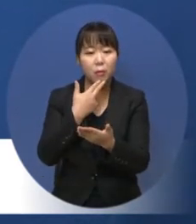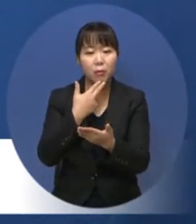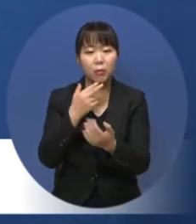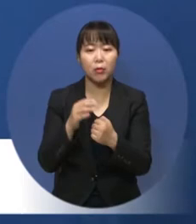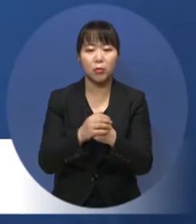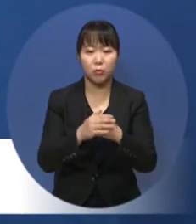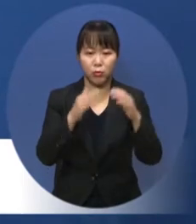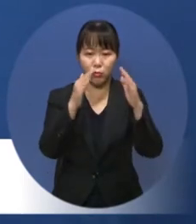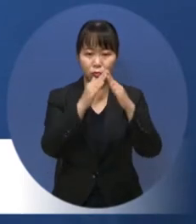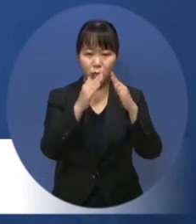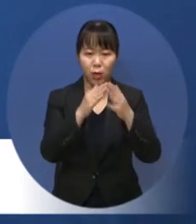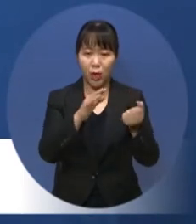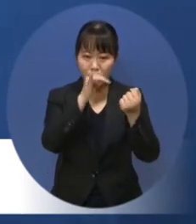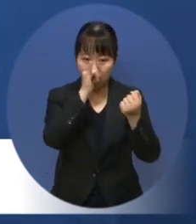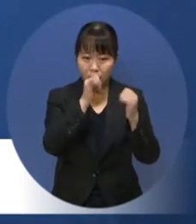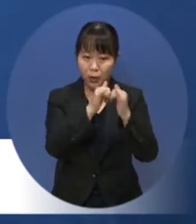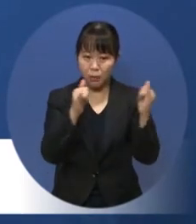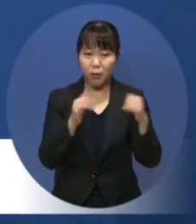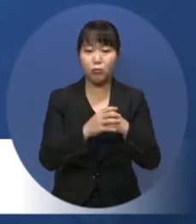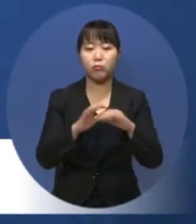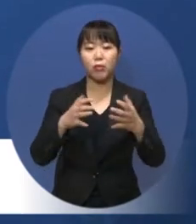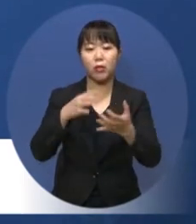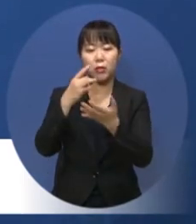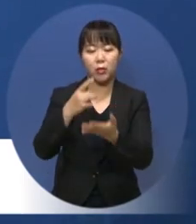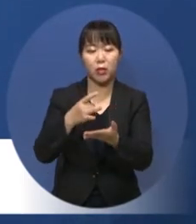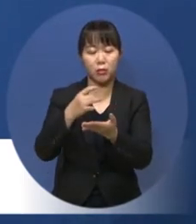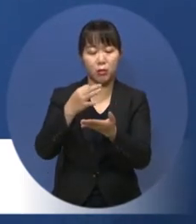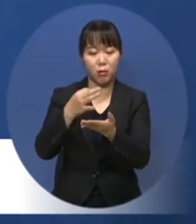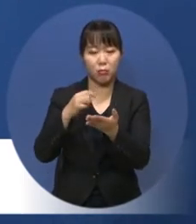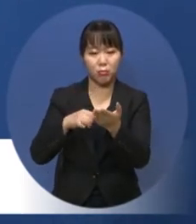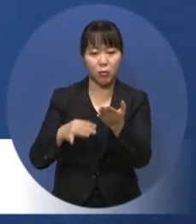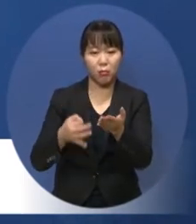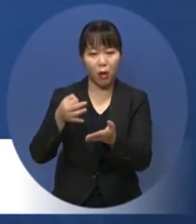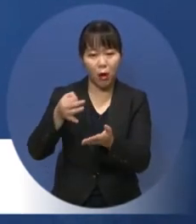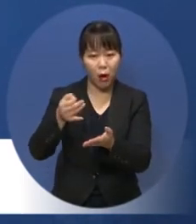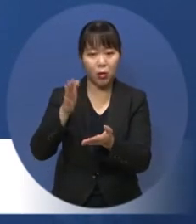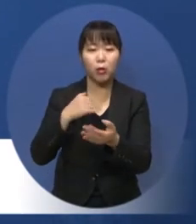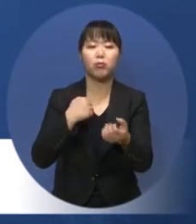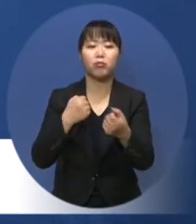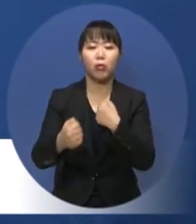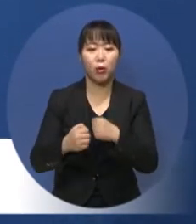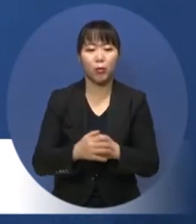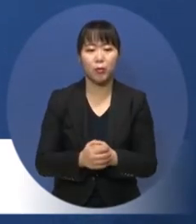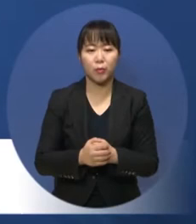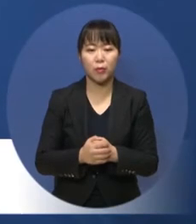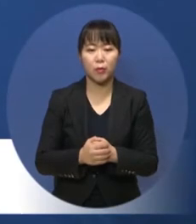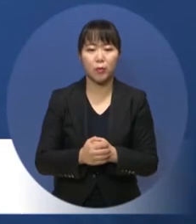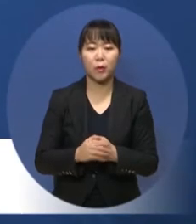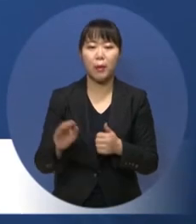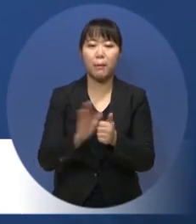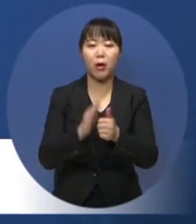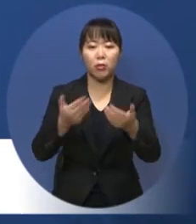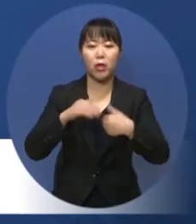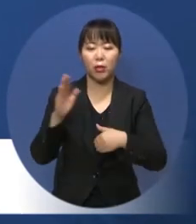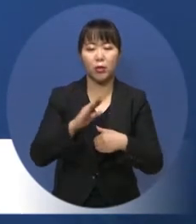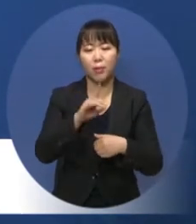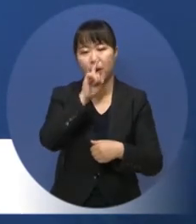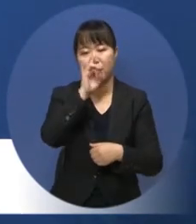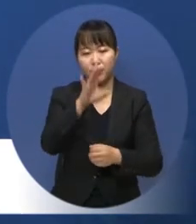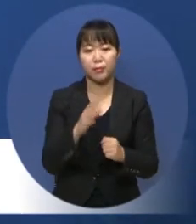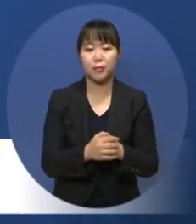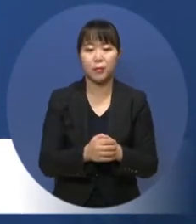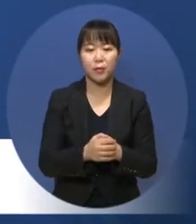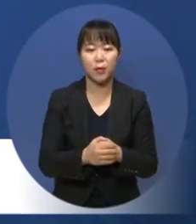투팩 하얀 사람은 국가가 제산제 보내고 하는데도 불구하고 전야 내라는 거짓말이야 냅니다